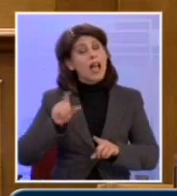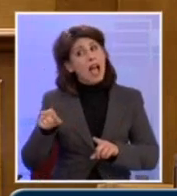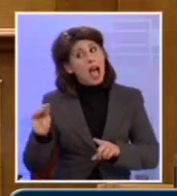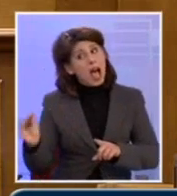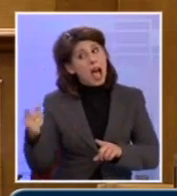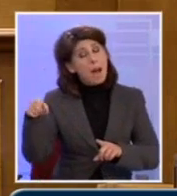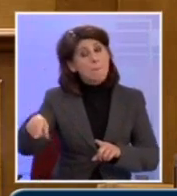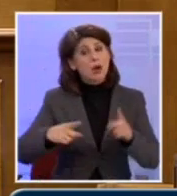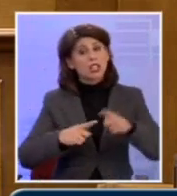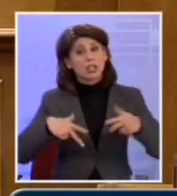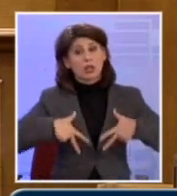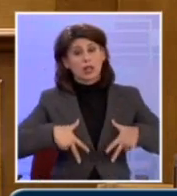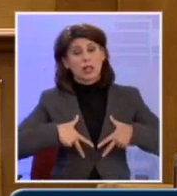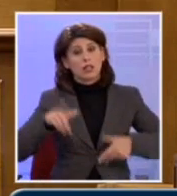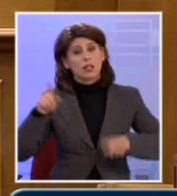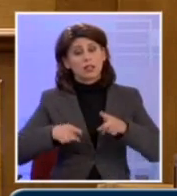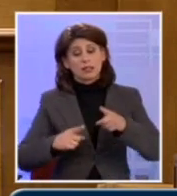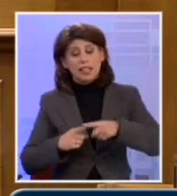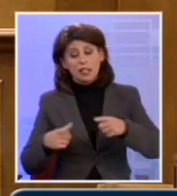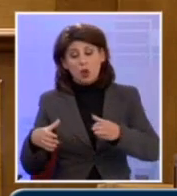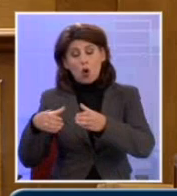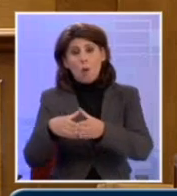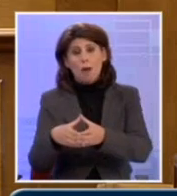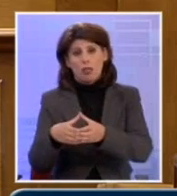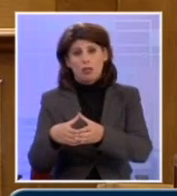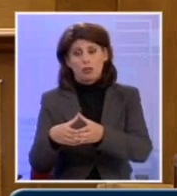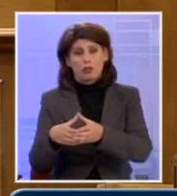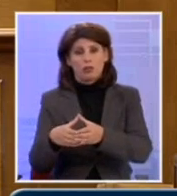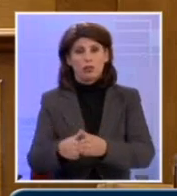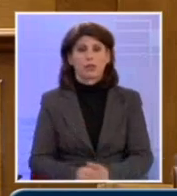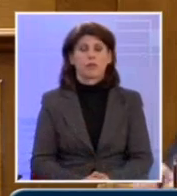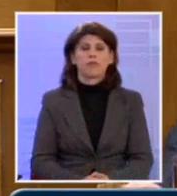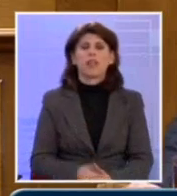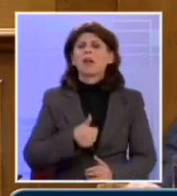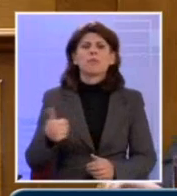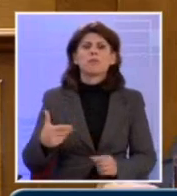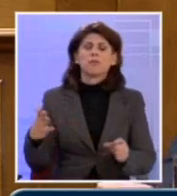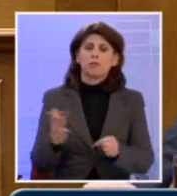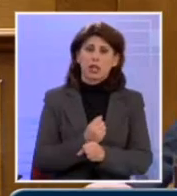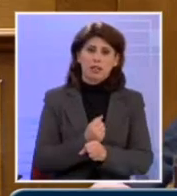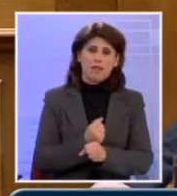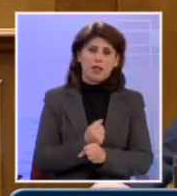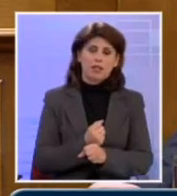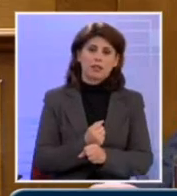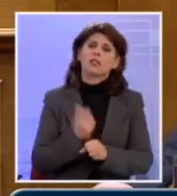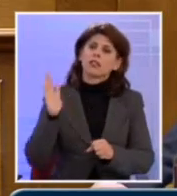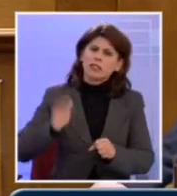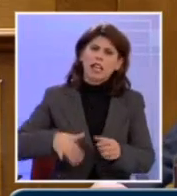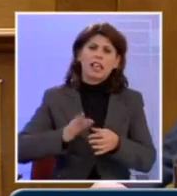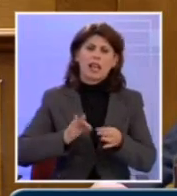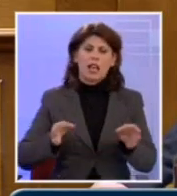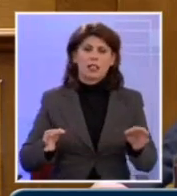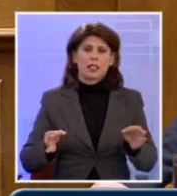τεχνοκρατών διαφόρων τεχνικών κλιμακίων, το μόνο που κατορθώνει στην τελική